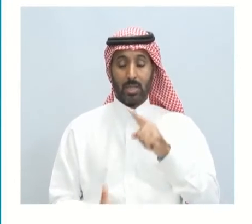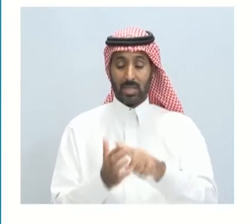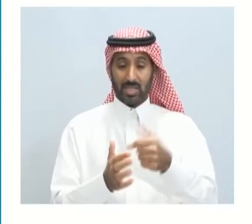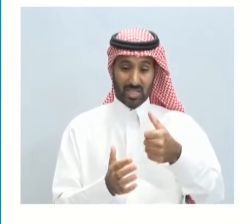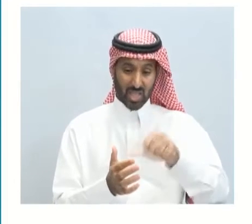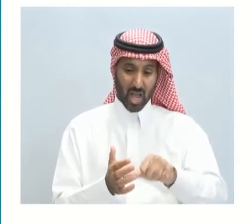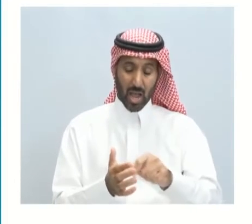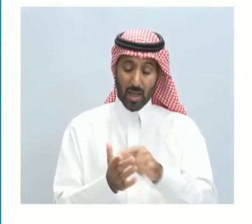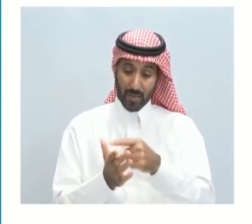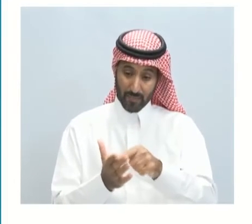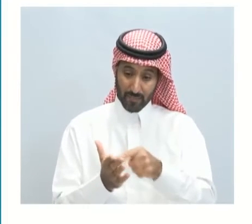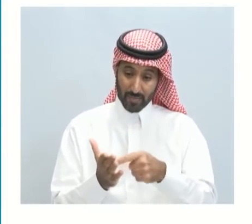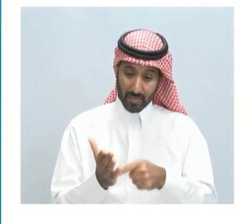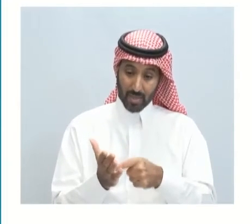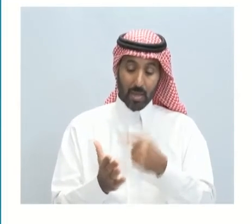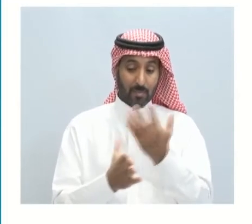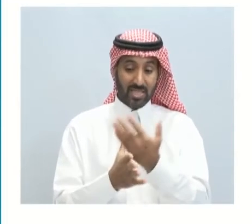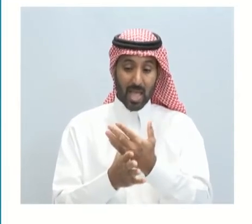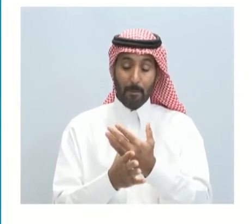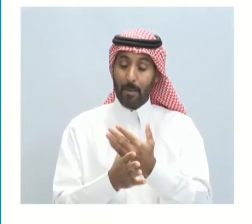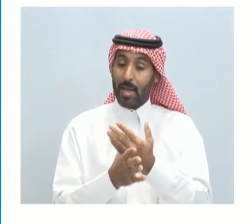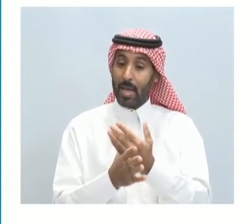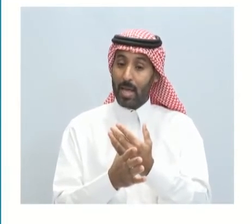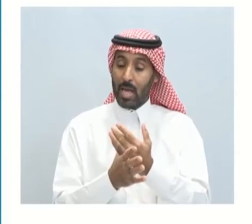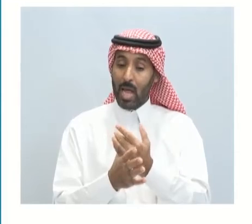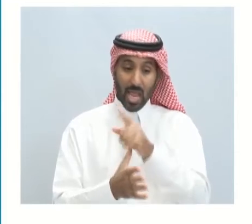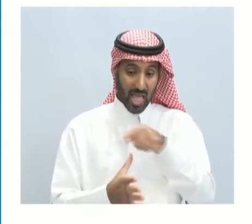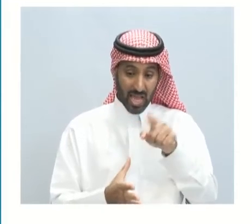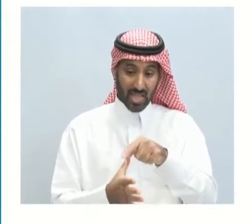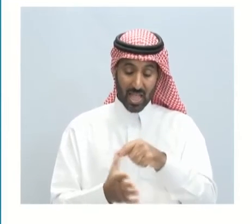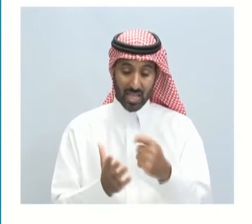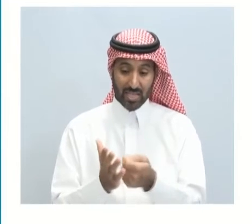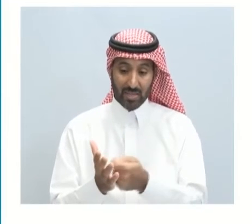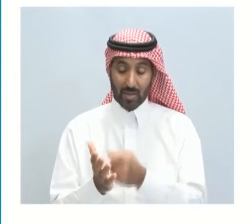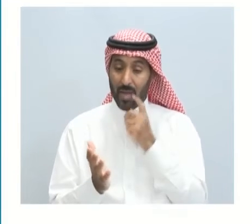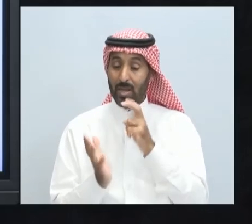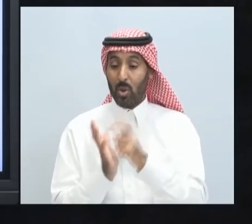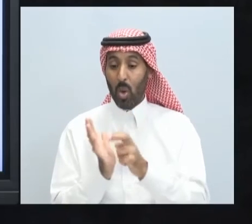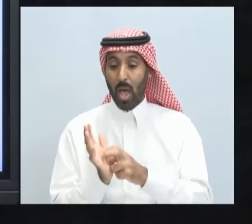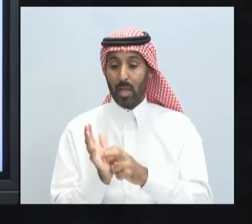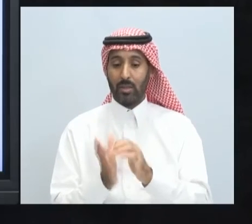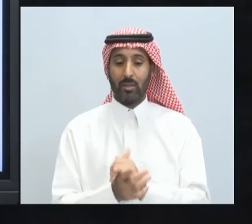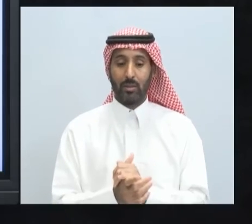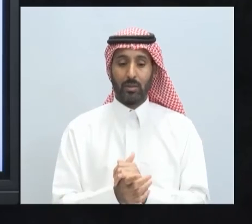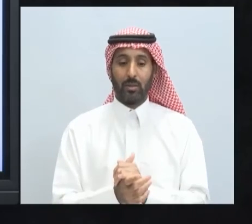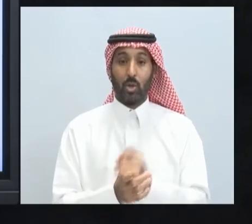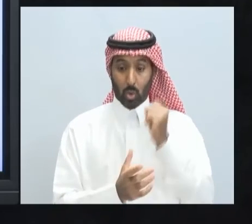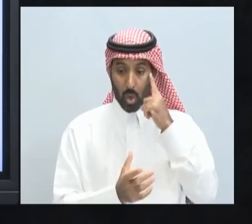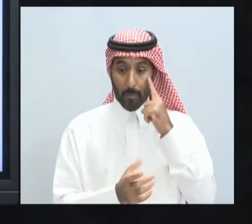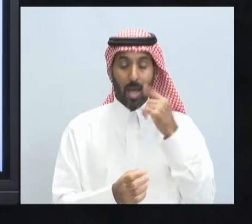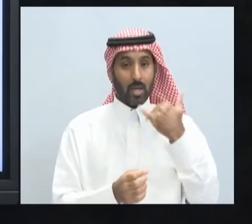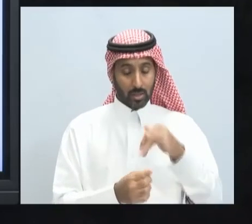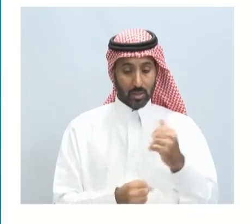بعض الدرجات بسبب الاخطاء الاملائيه والقواعد اذا سلوك